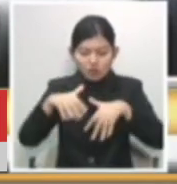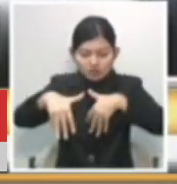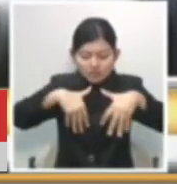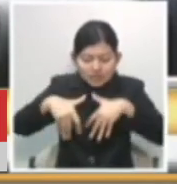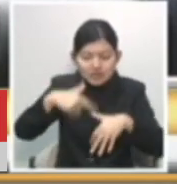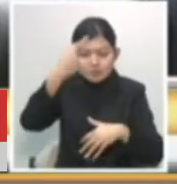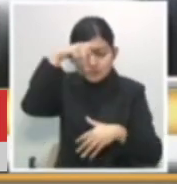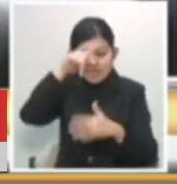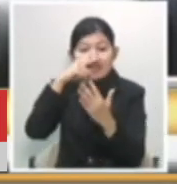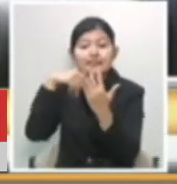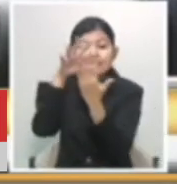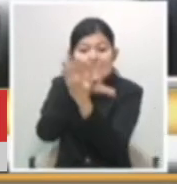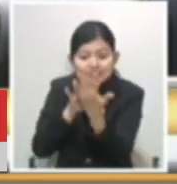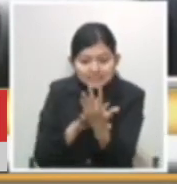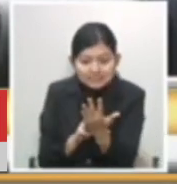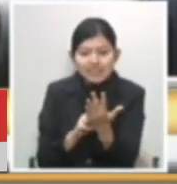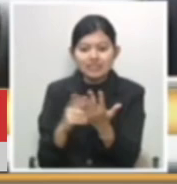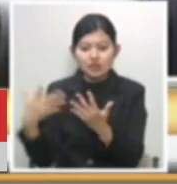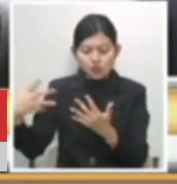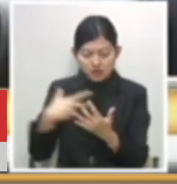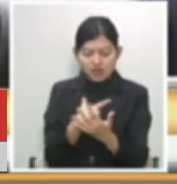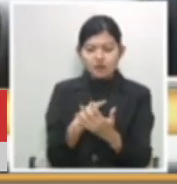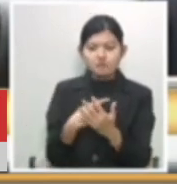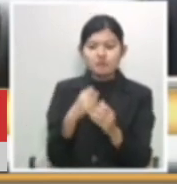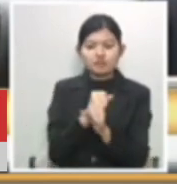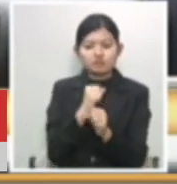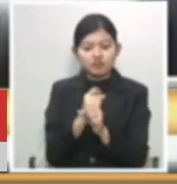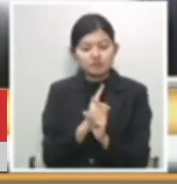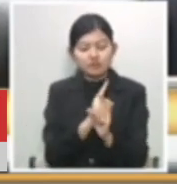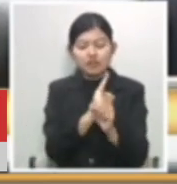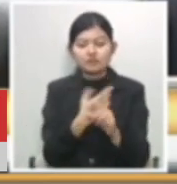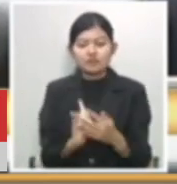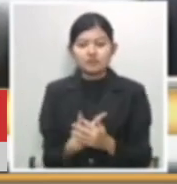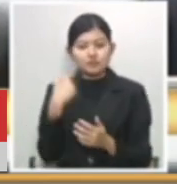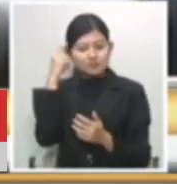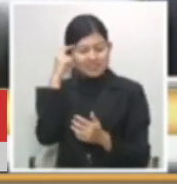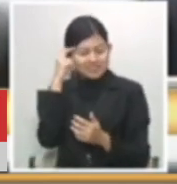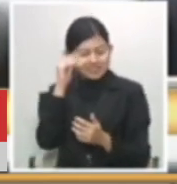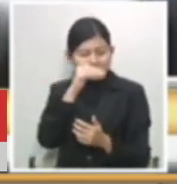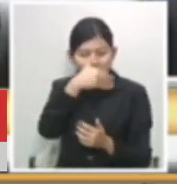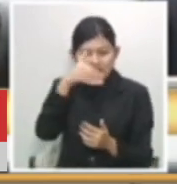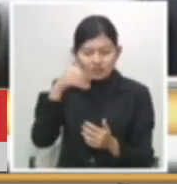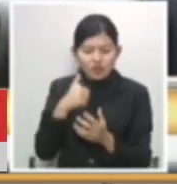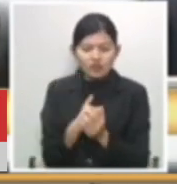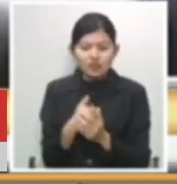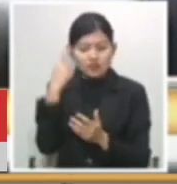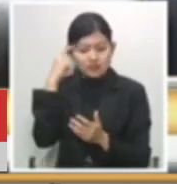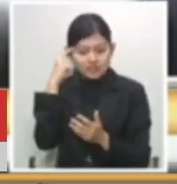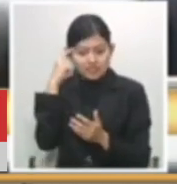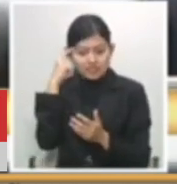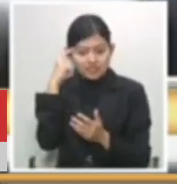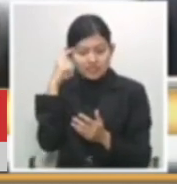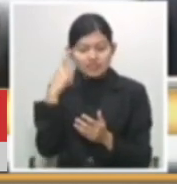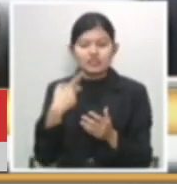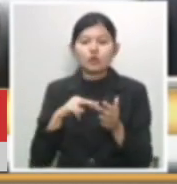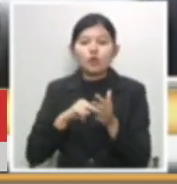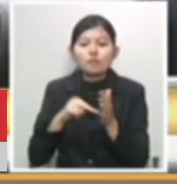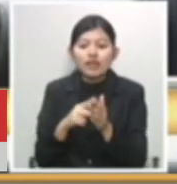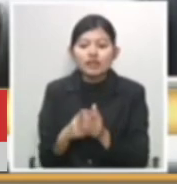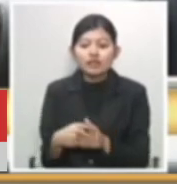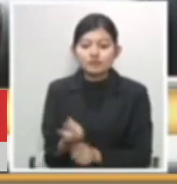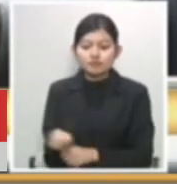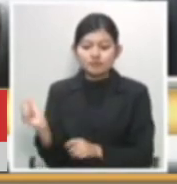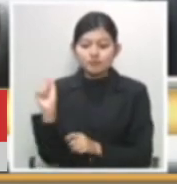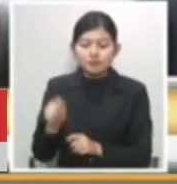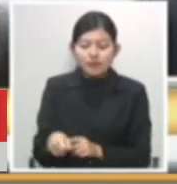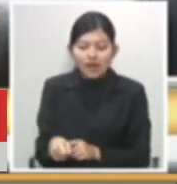ทำรัฐบาลที่มีวิสัยทัศน์ค่ะท่านประธานต้องคิดนอกกรอบต้องรู้จักตกปลานอกบ่ออย่าคิดแต่จะห